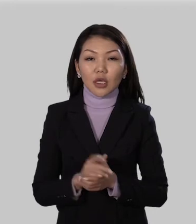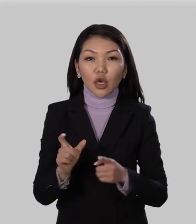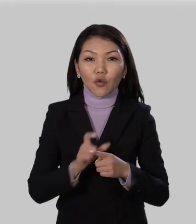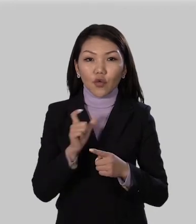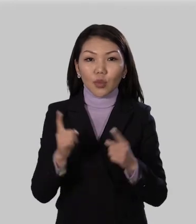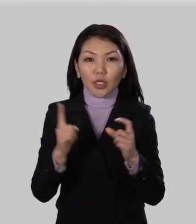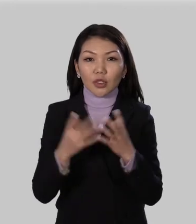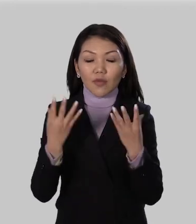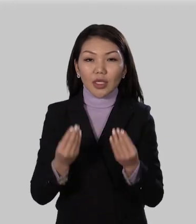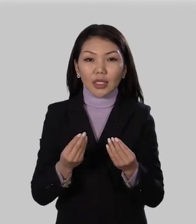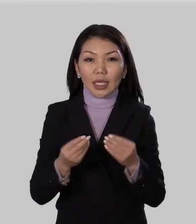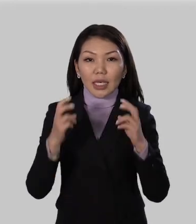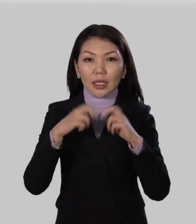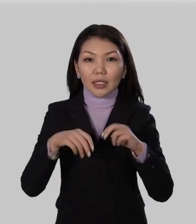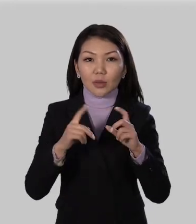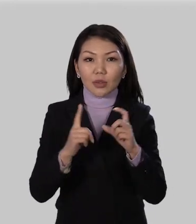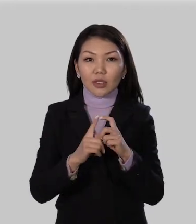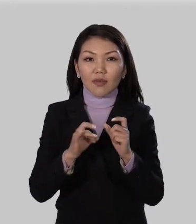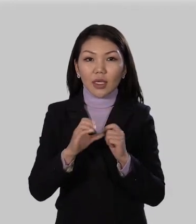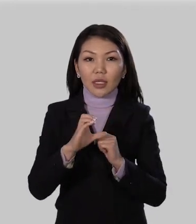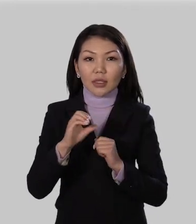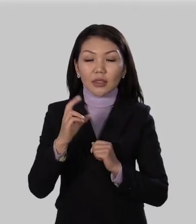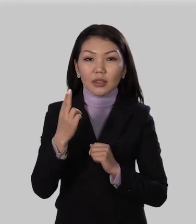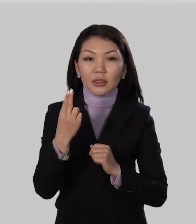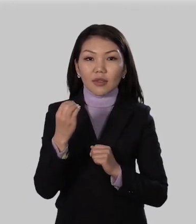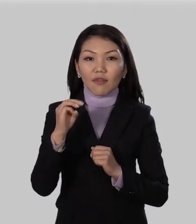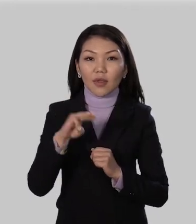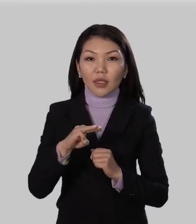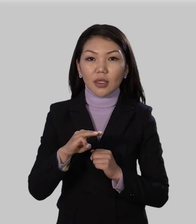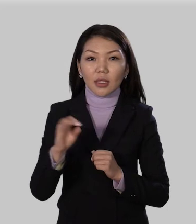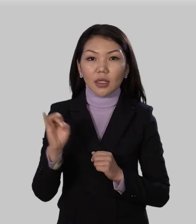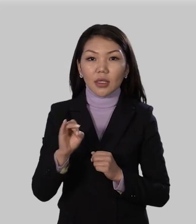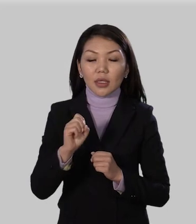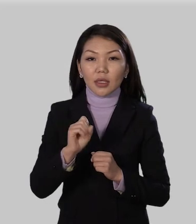В рубрике «Слово дня» рассмотрим слова «рассвет» и «расцвет».